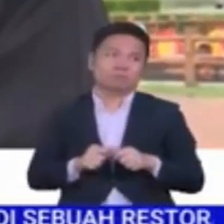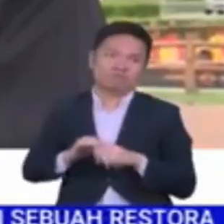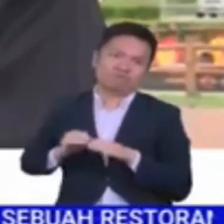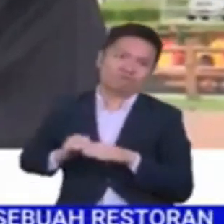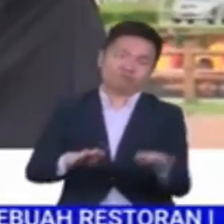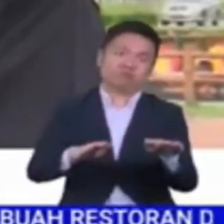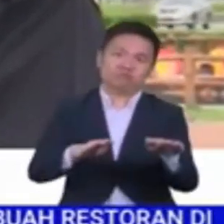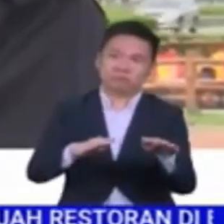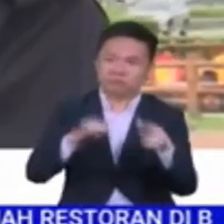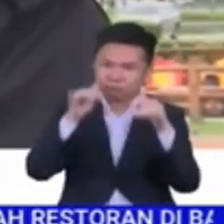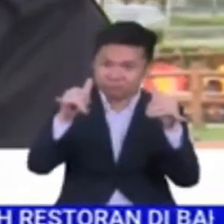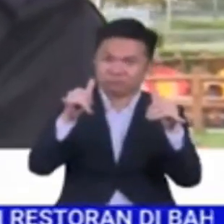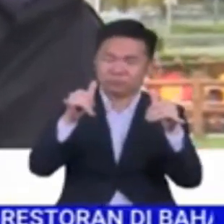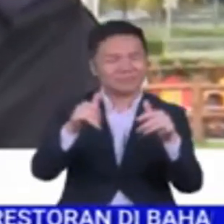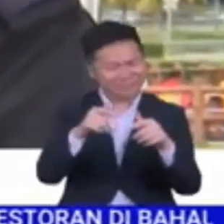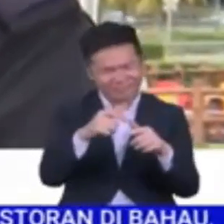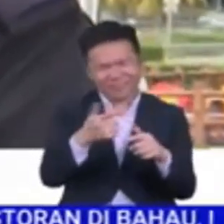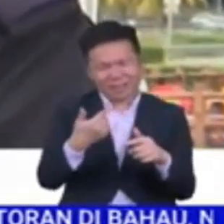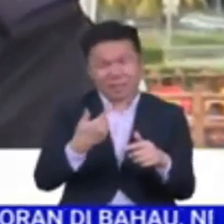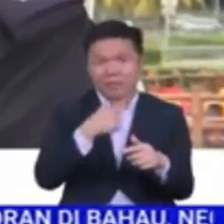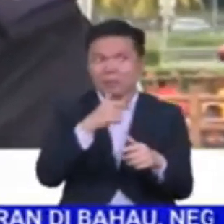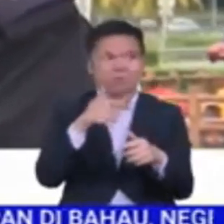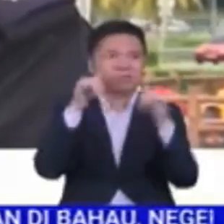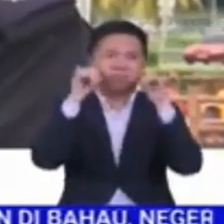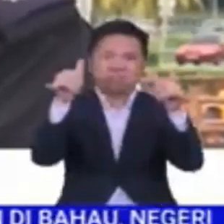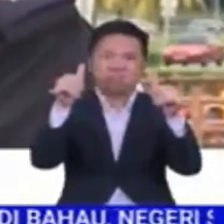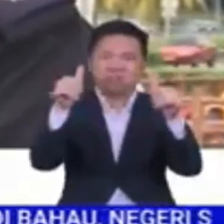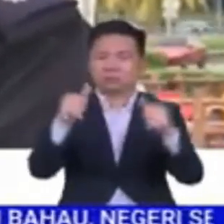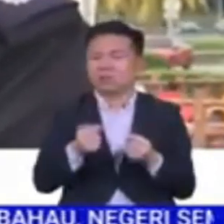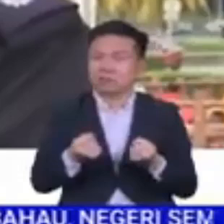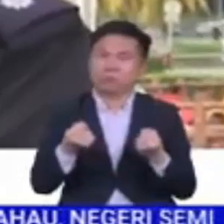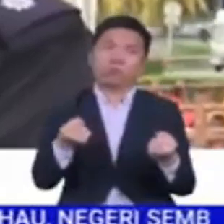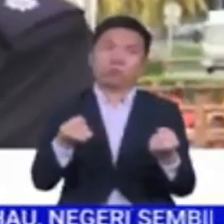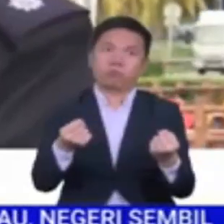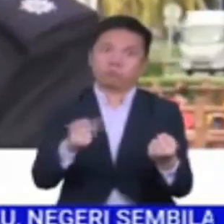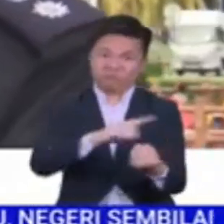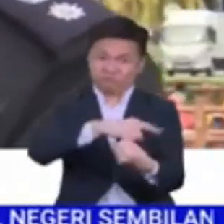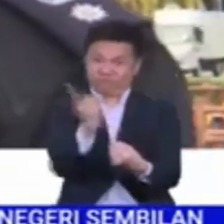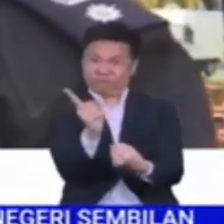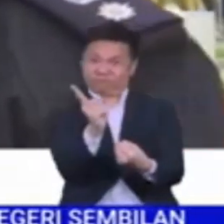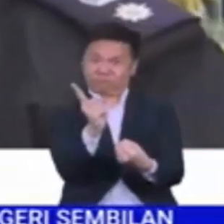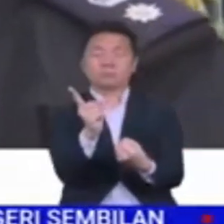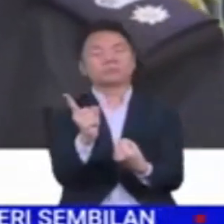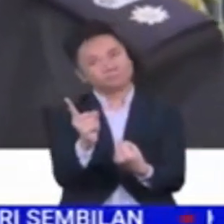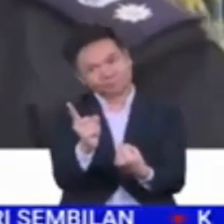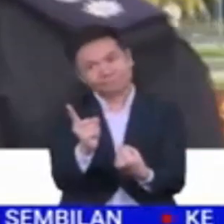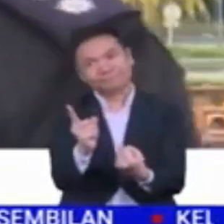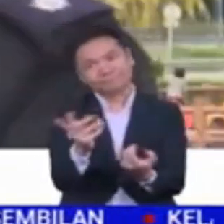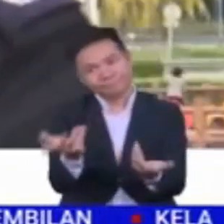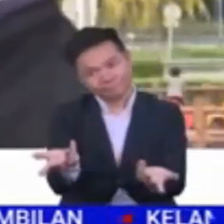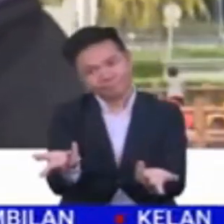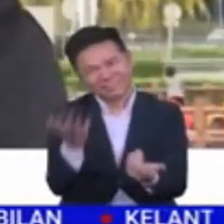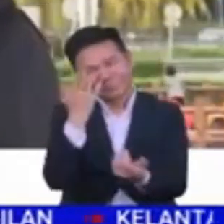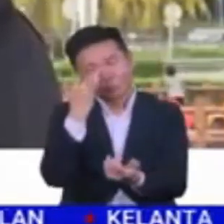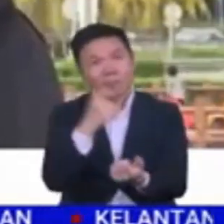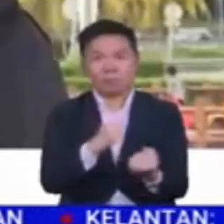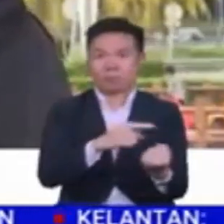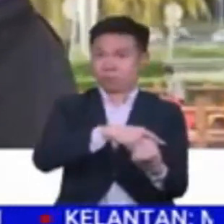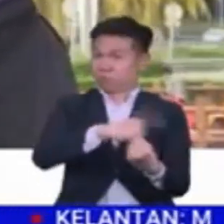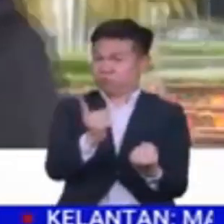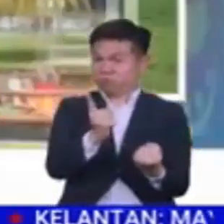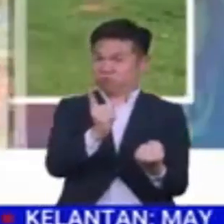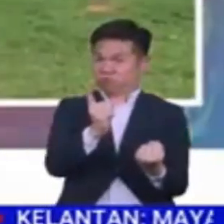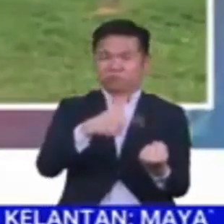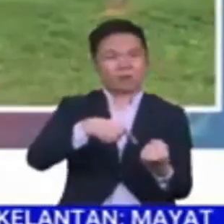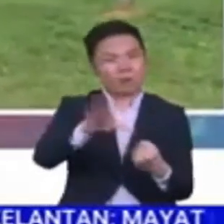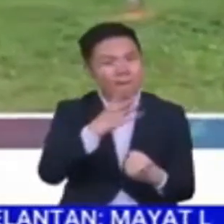terdapat segelintir pengguna jalan raya yang tidak mematuhi peraturan. Mereka mandu laju. Di antara sebabnya adalah ingin cepat balik ke kampung lah,